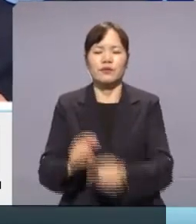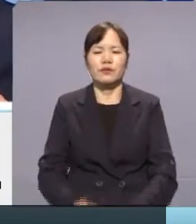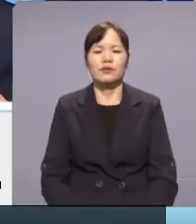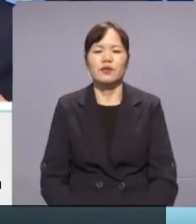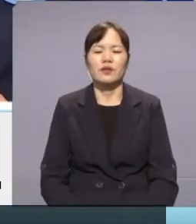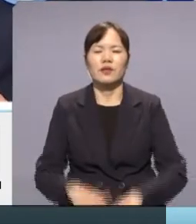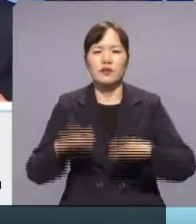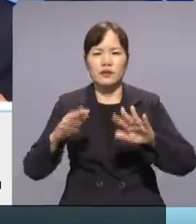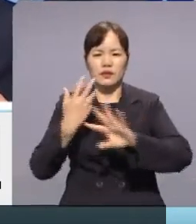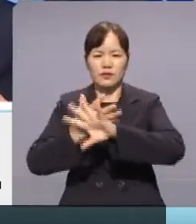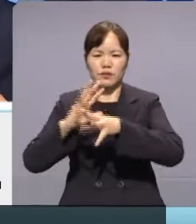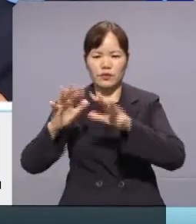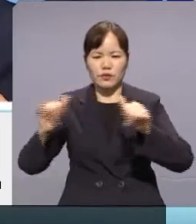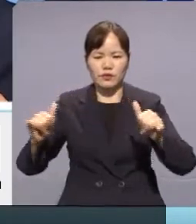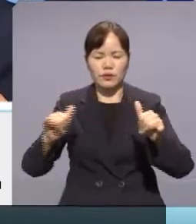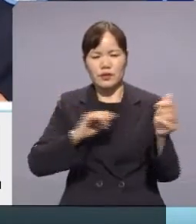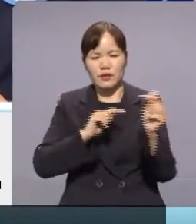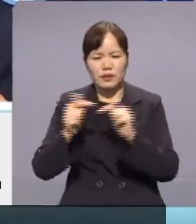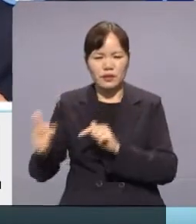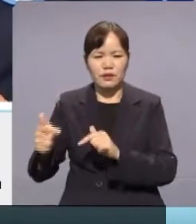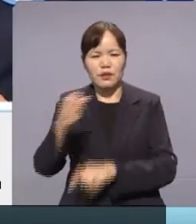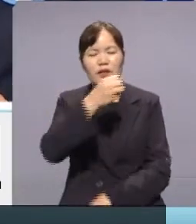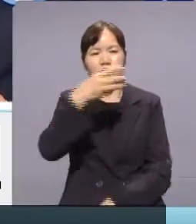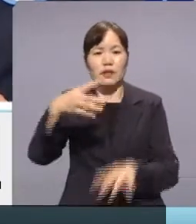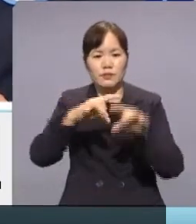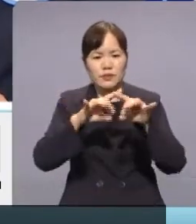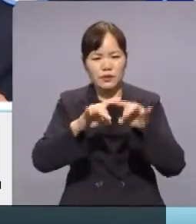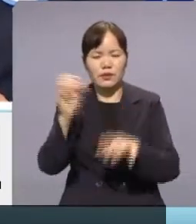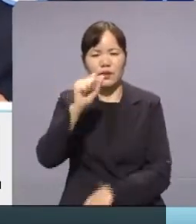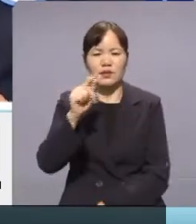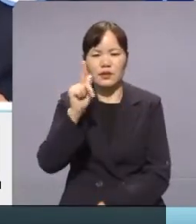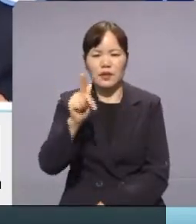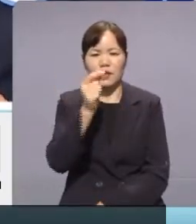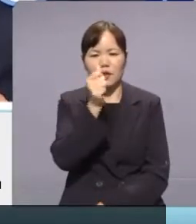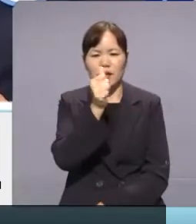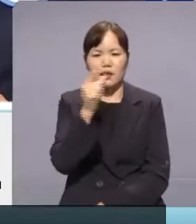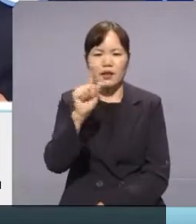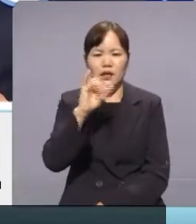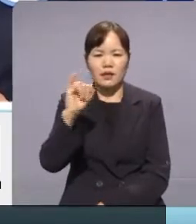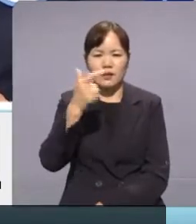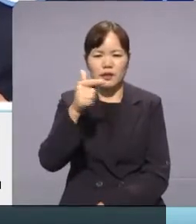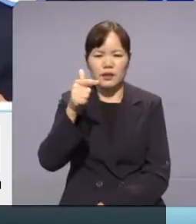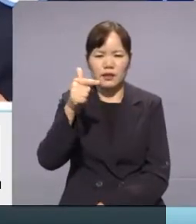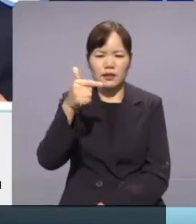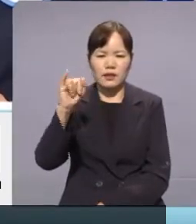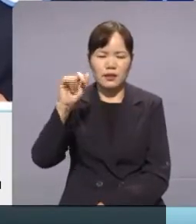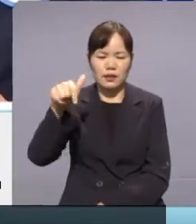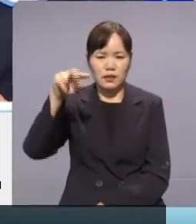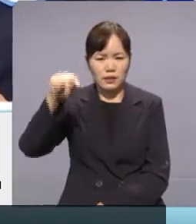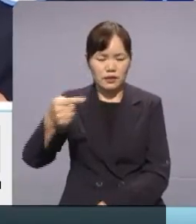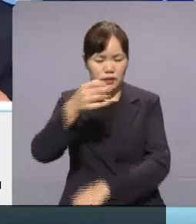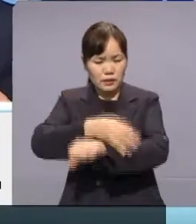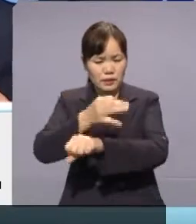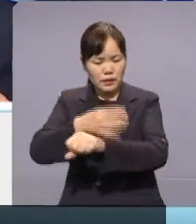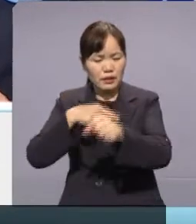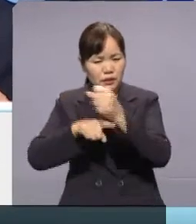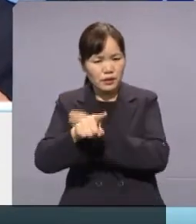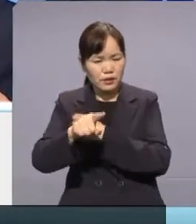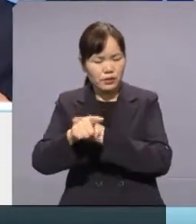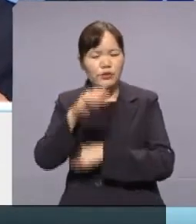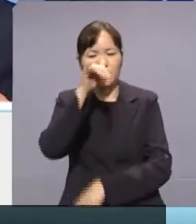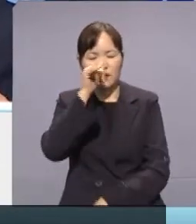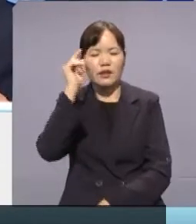지금 이제 외국인들이 지금 가령 뭐 삼성전자라든지 SK하이닉스를 갖다가 주워 담는 이유들이 저는 개인적으로 있다고 봅니다. 네.